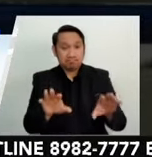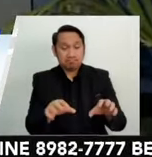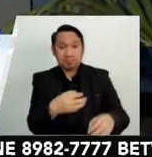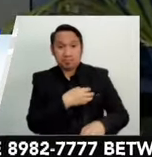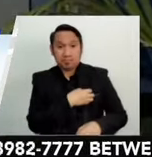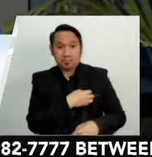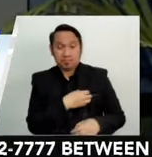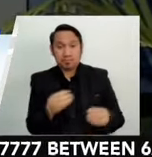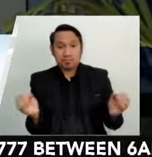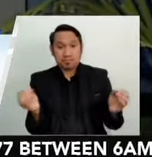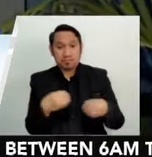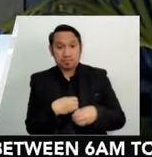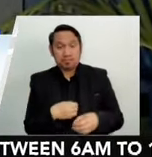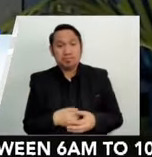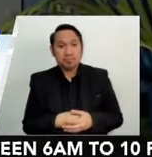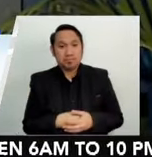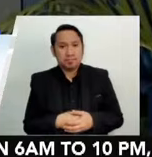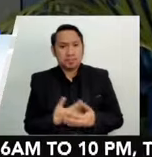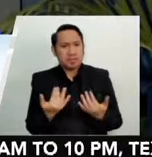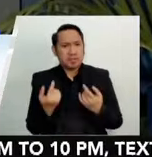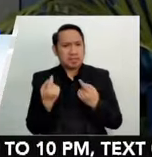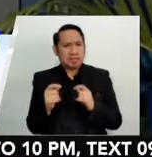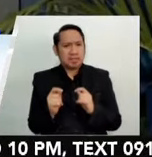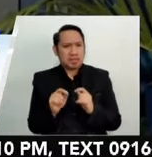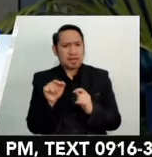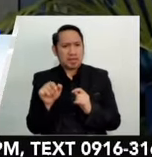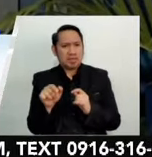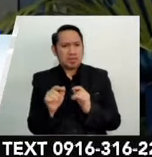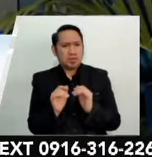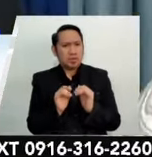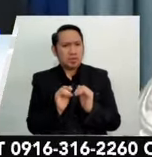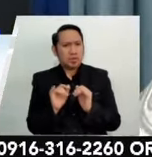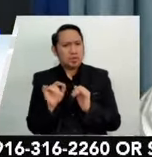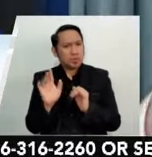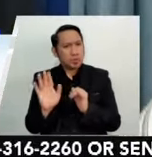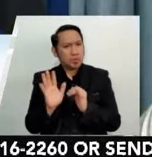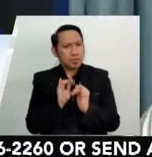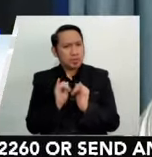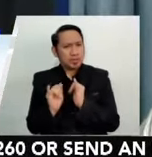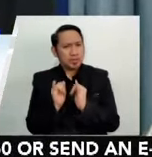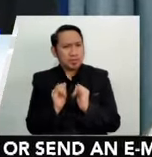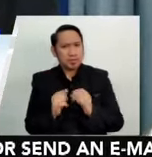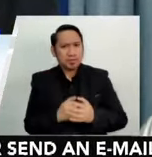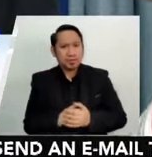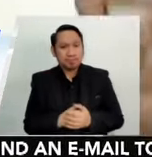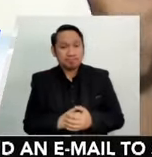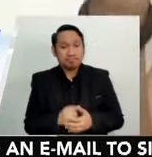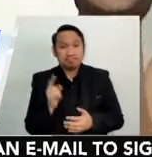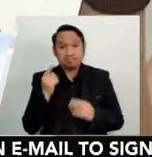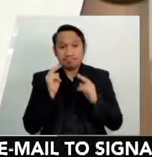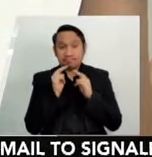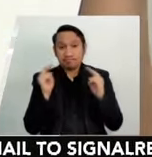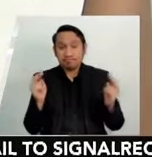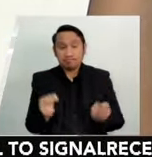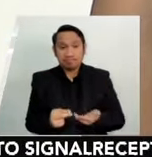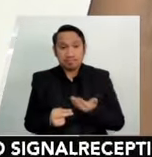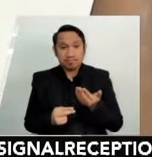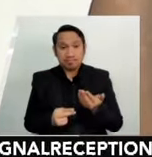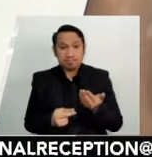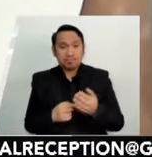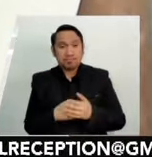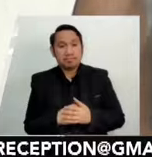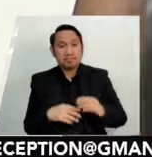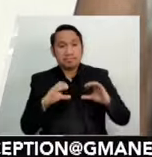lalaki. Sinusubukan pa ng GMA Integrated News sa makakuha ang kanyang panig. Ito ang unang balita. James Agustin para sa